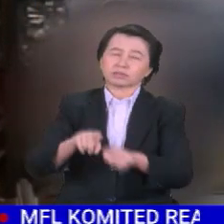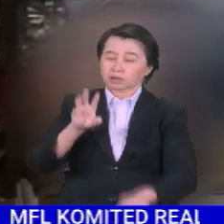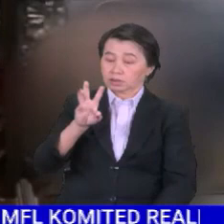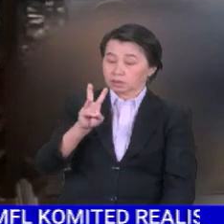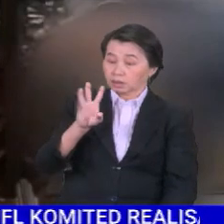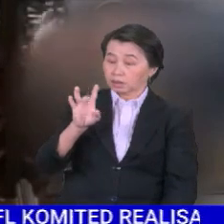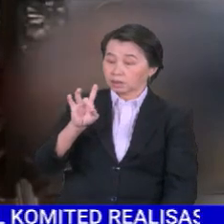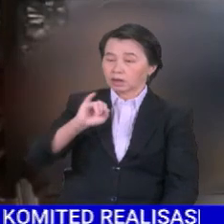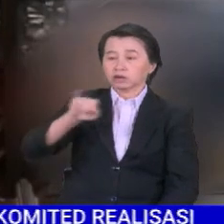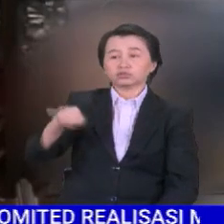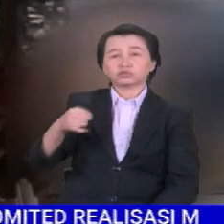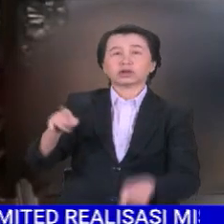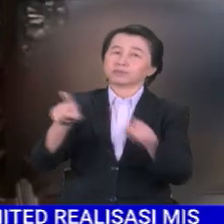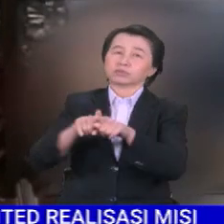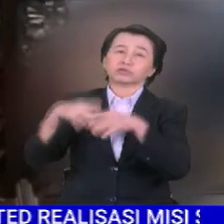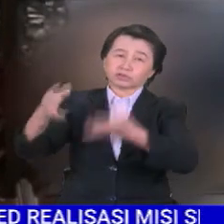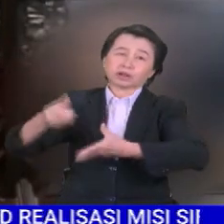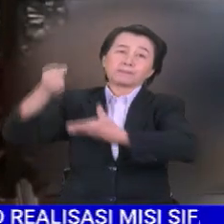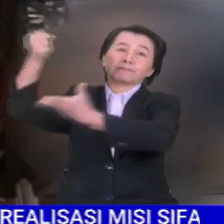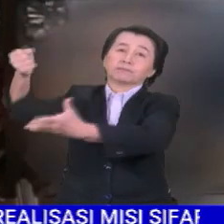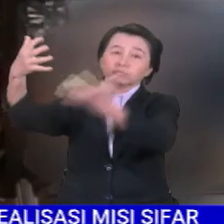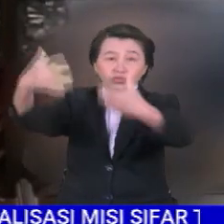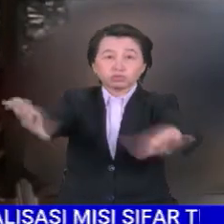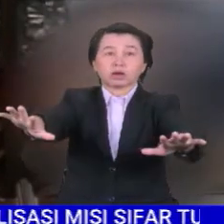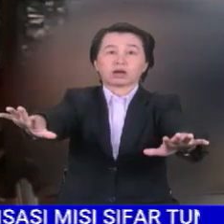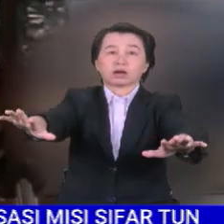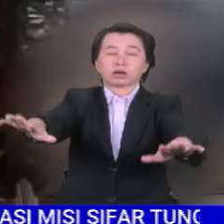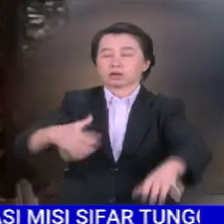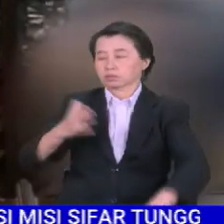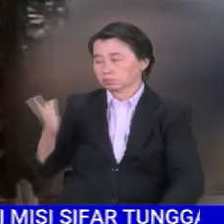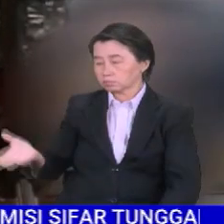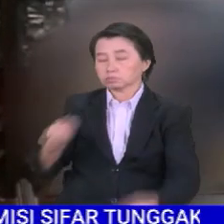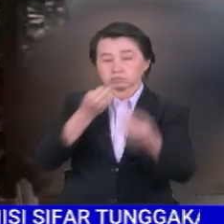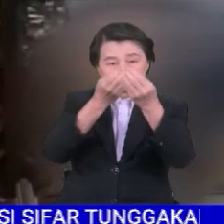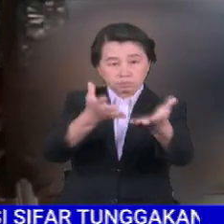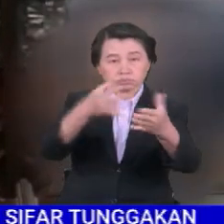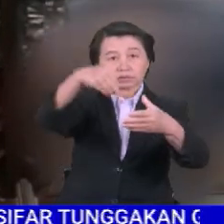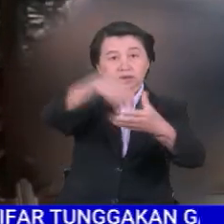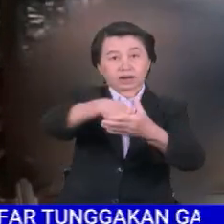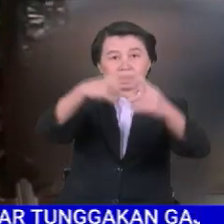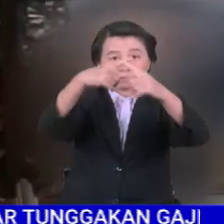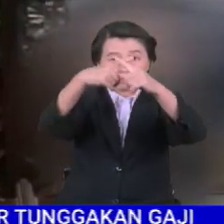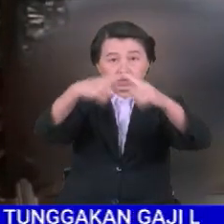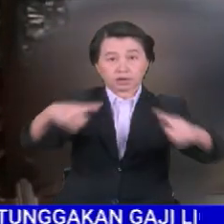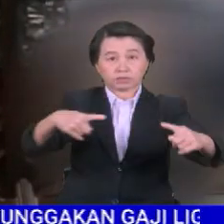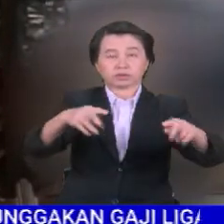kita tak boleh kasih. Beliau memaklumkannya di Dewan Rakyat.